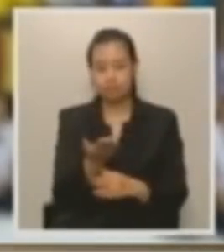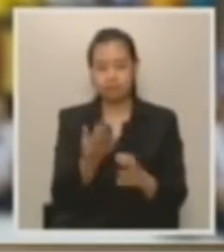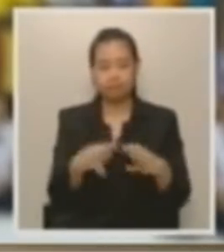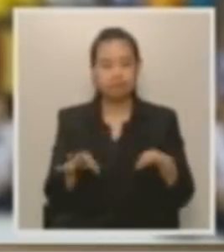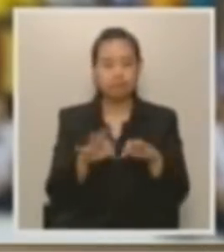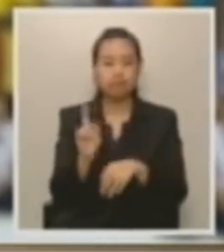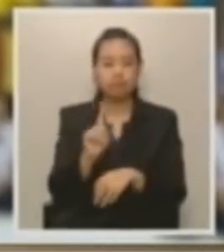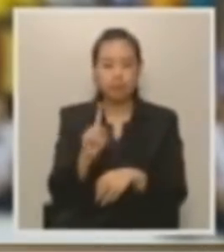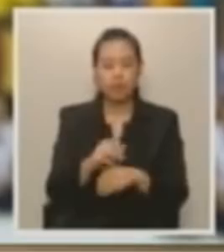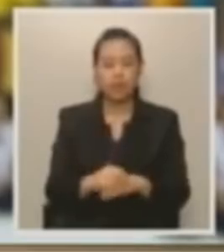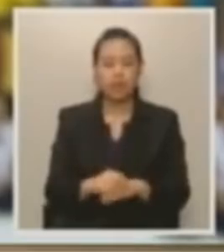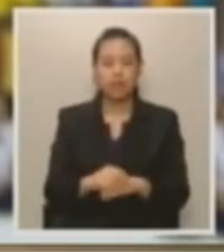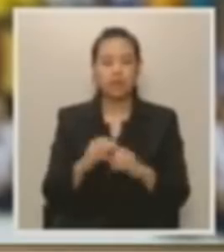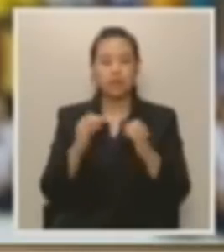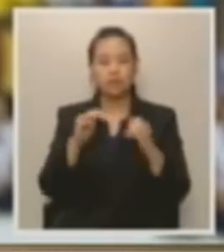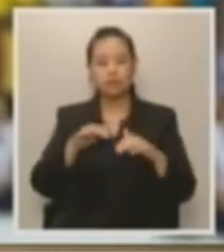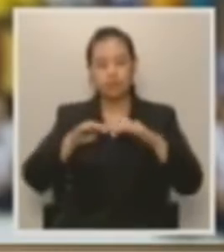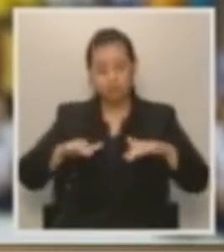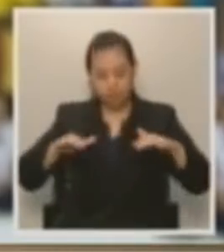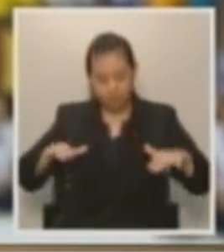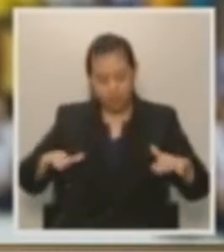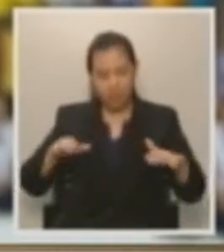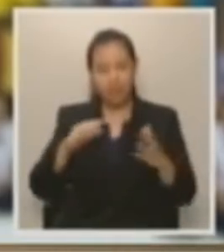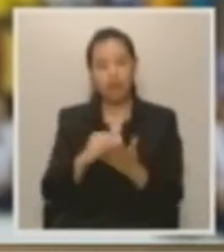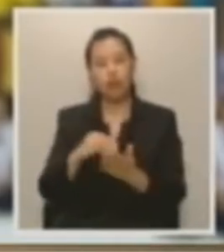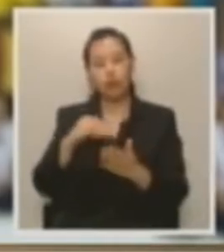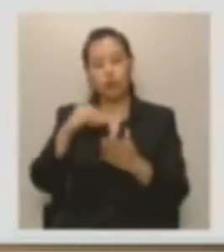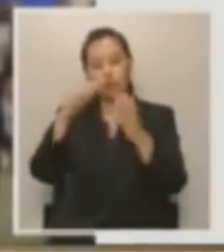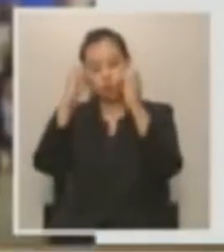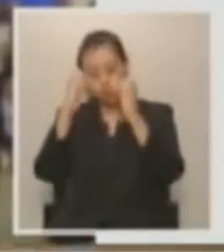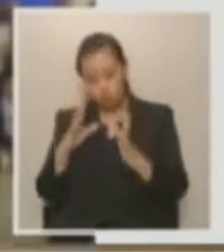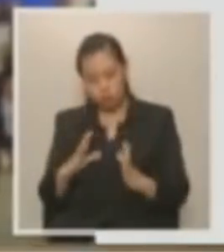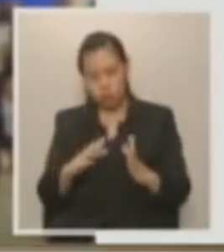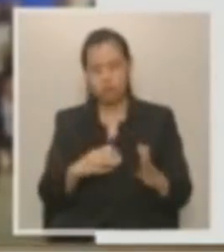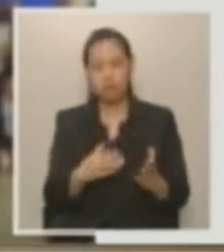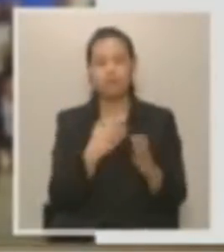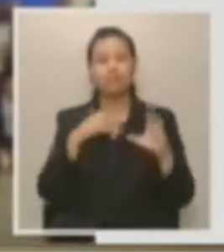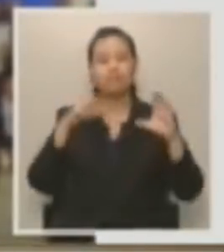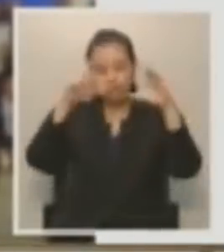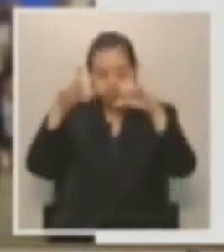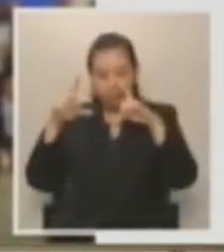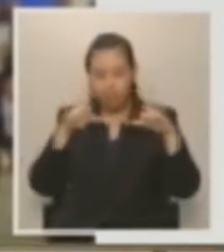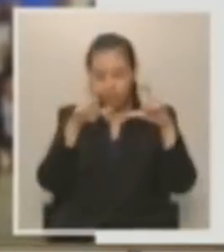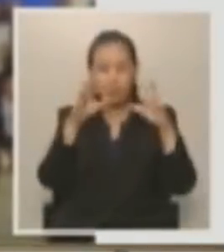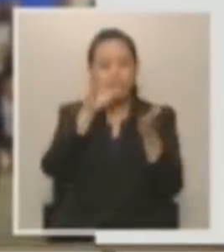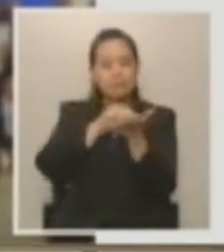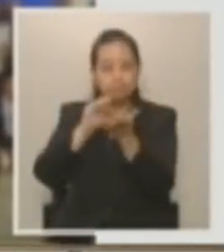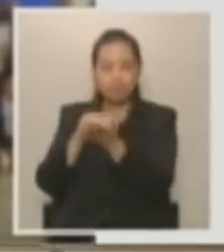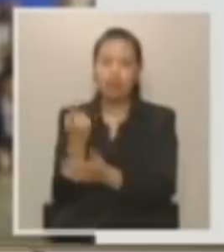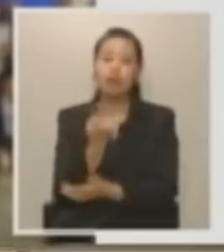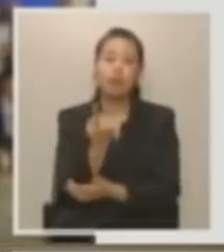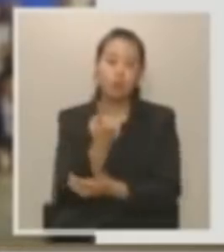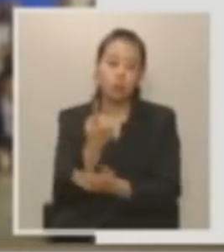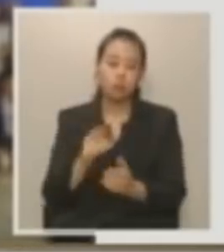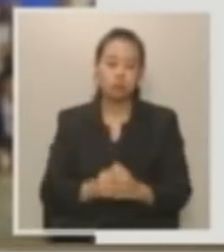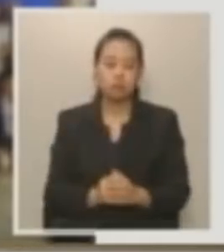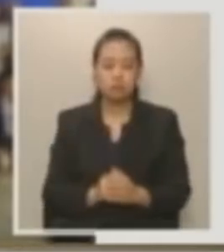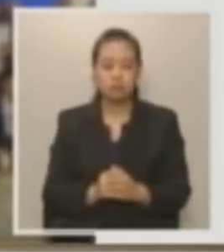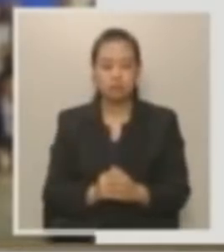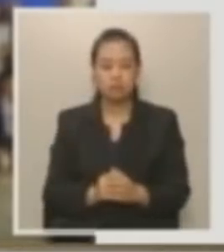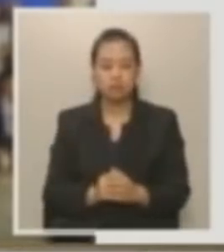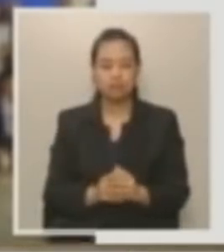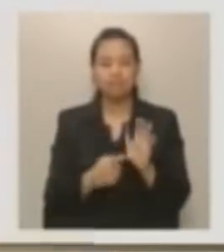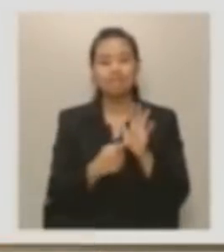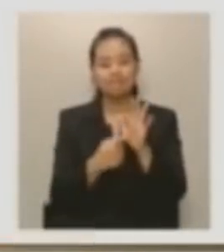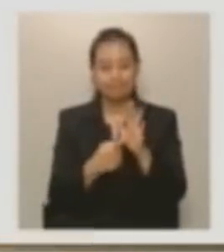าเด็กและพาครูออกมาถ่ายรูปข้างนอกค่ะเชิญสไลด์ถัดไปค่ะนี่คือสิ่งที่เกิดขึ้นนะคะส